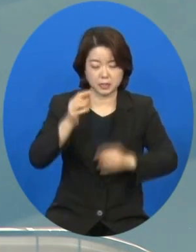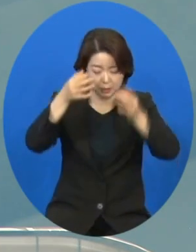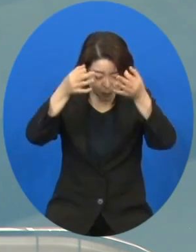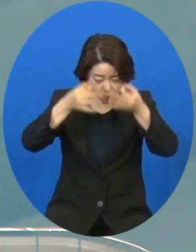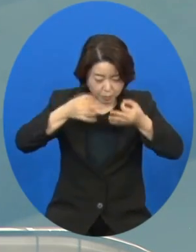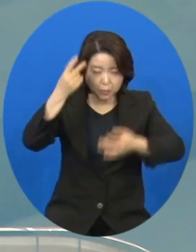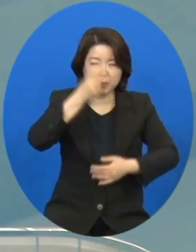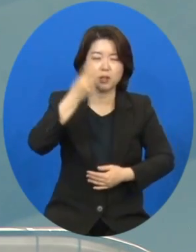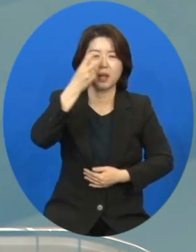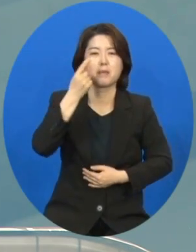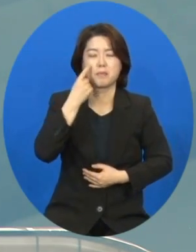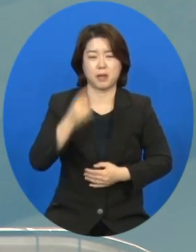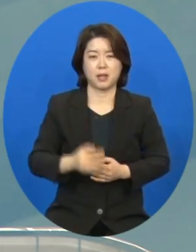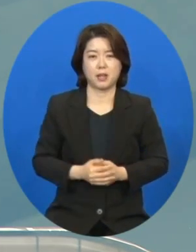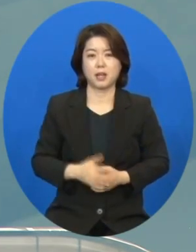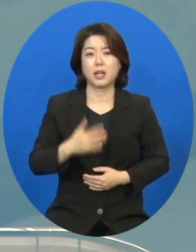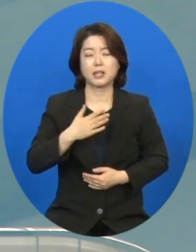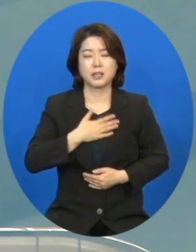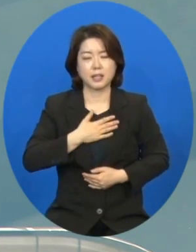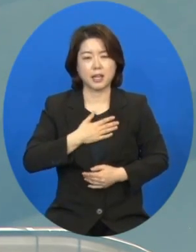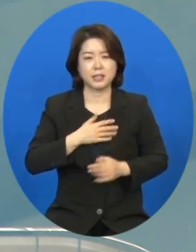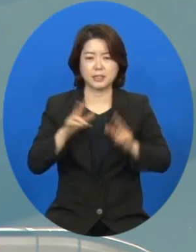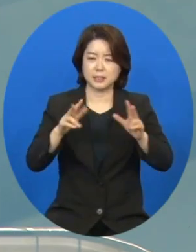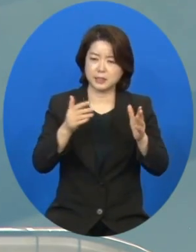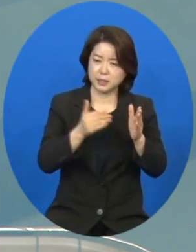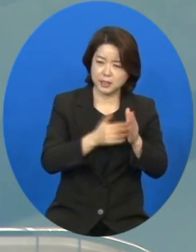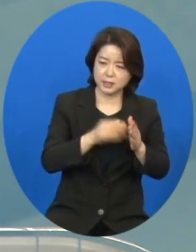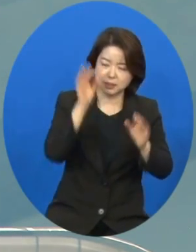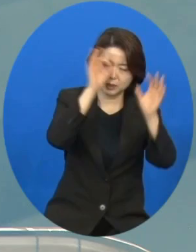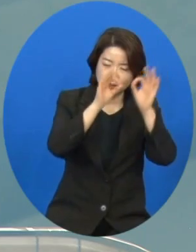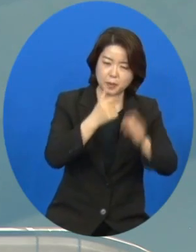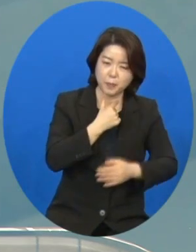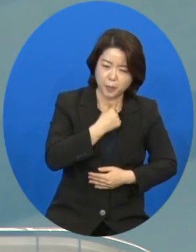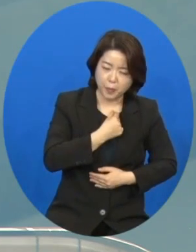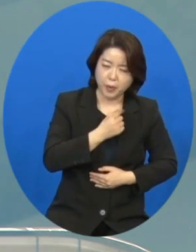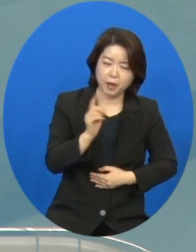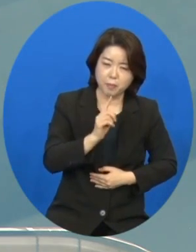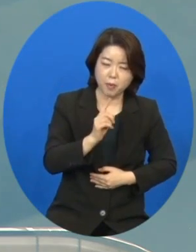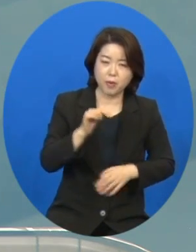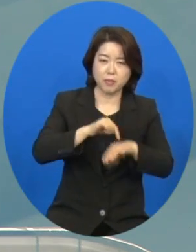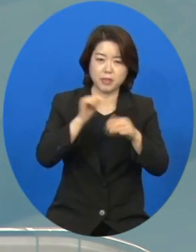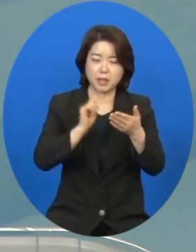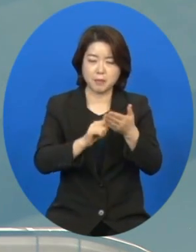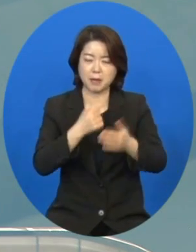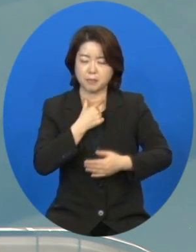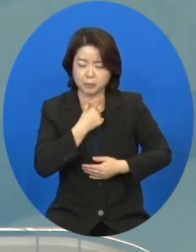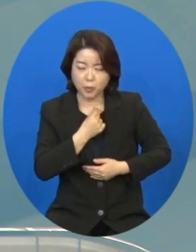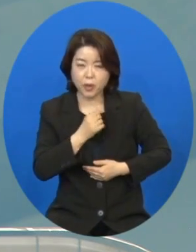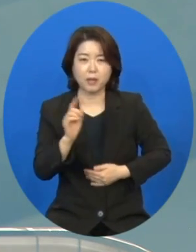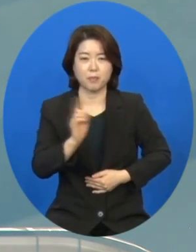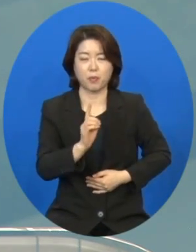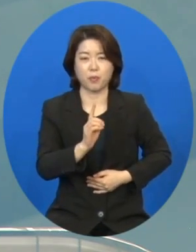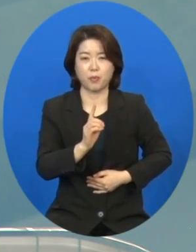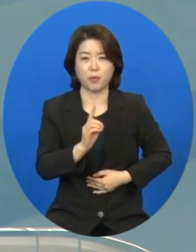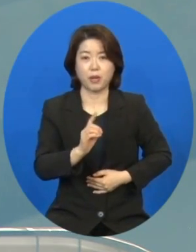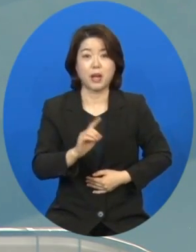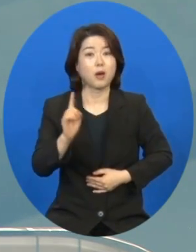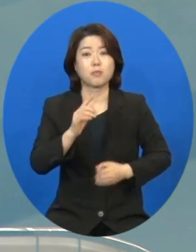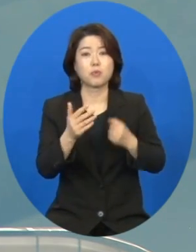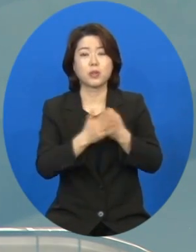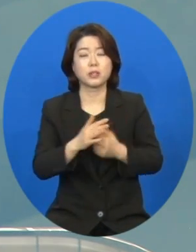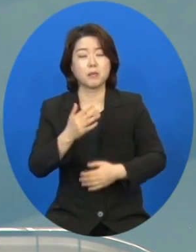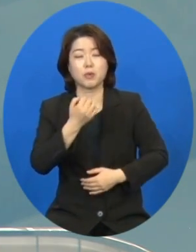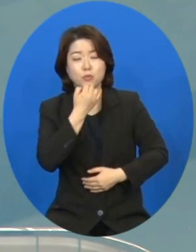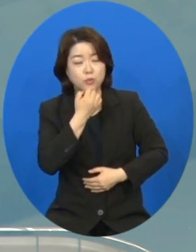보세요. 나는 도대체 뭘 갈망하고 살았나? 무엇이 내 마음의 소원인가? 무엇 때문에 나는